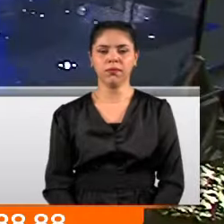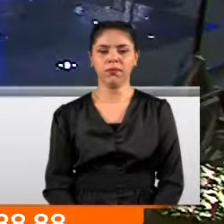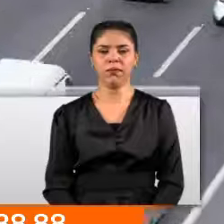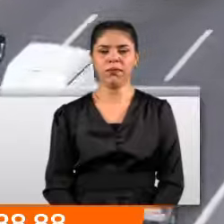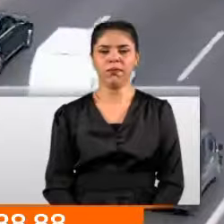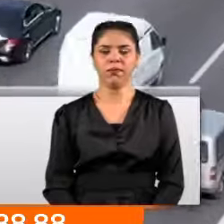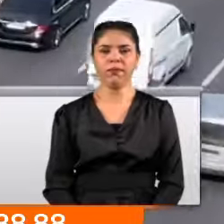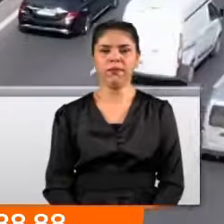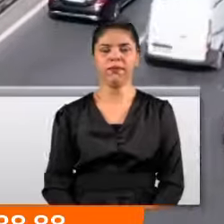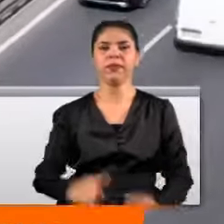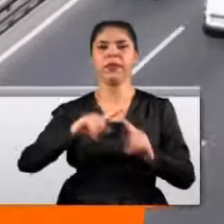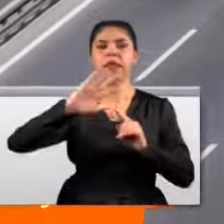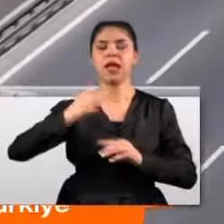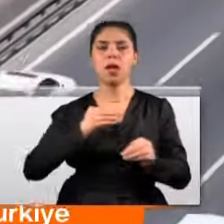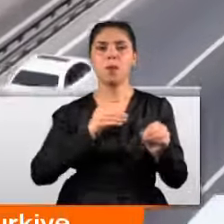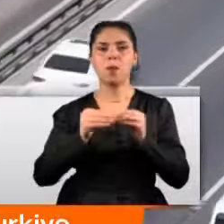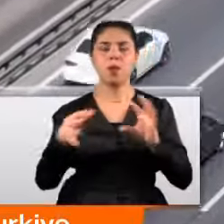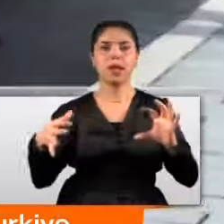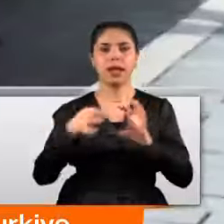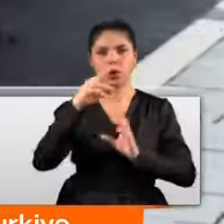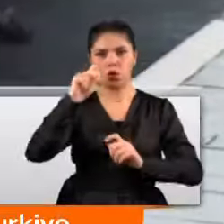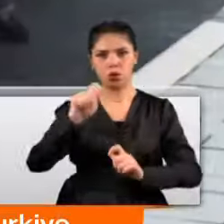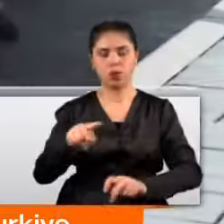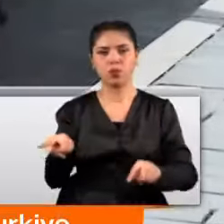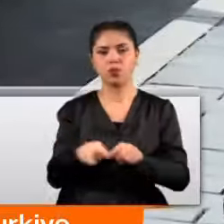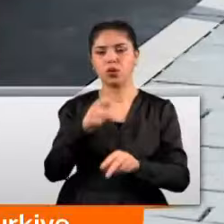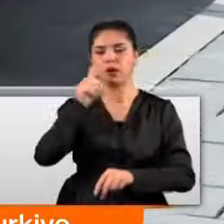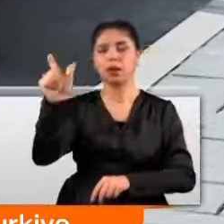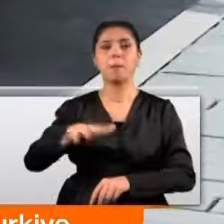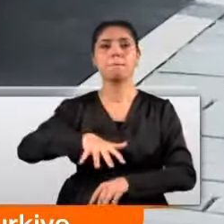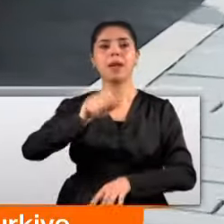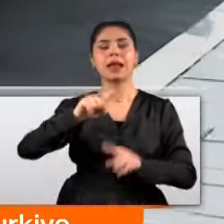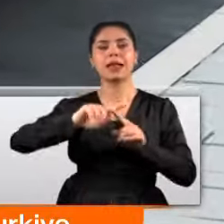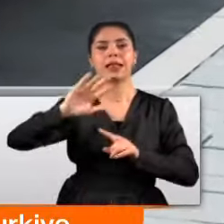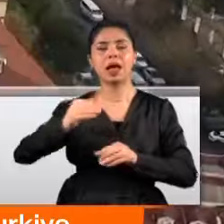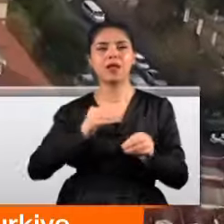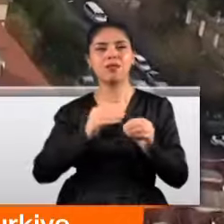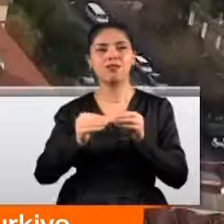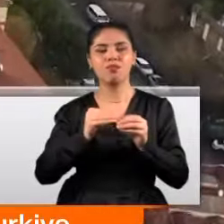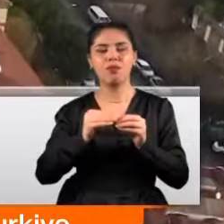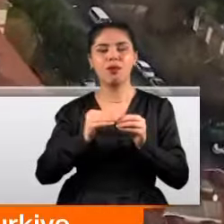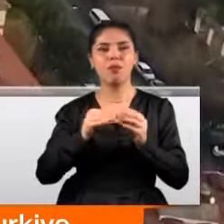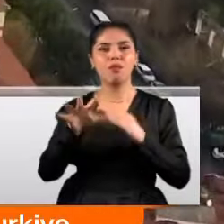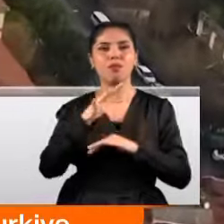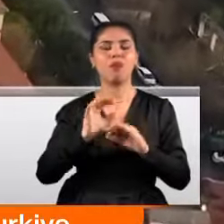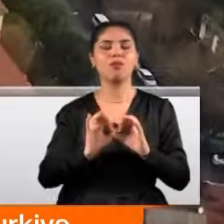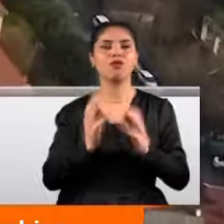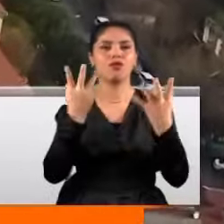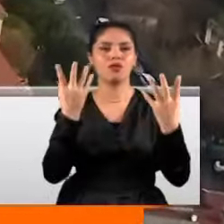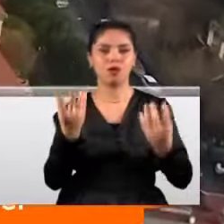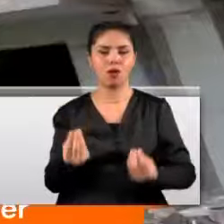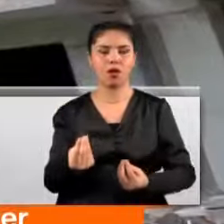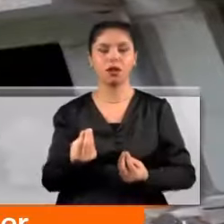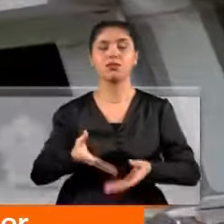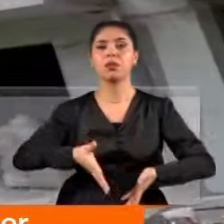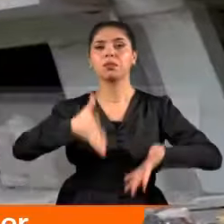kilometre olacak. Taksi sorununa da değinen kurum, merkezi taksi sistemiyle sorun kalmayacağını duyurdu. Murat Kurum, uzmanı olduğu kentsel